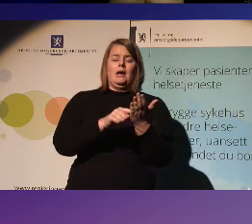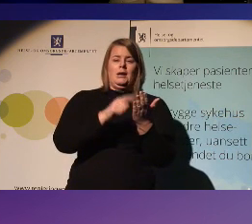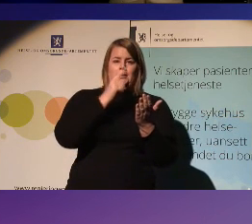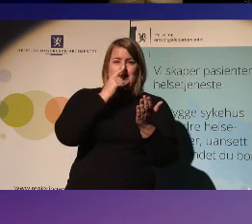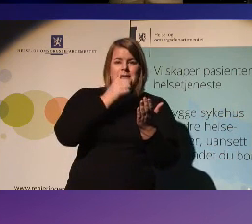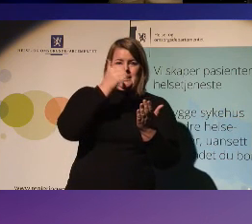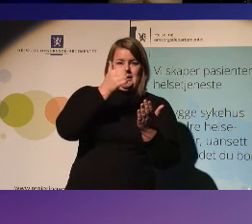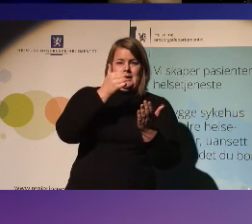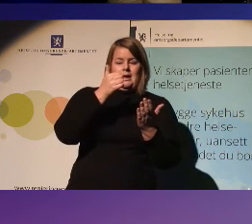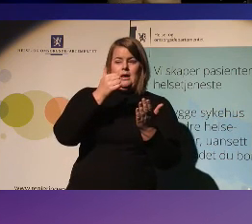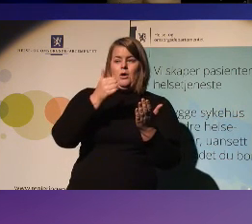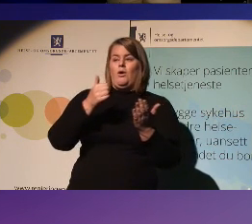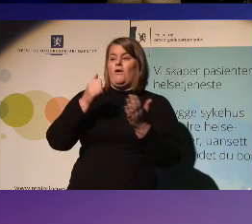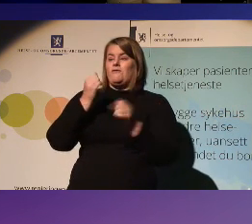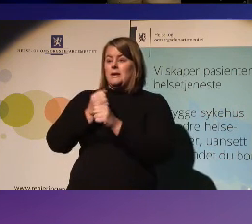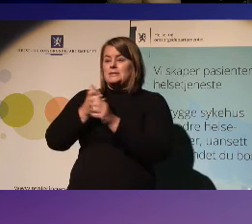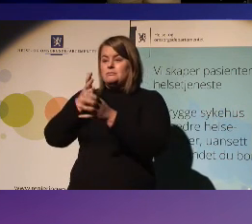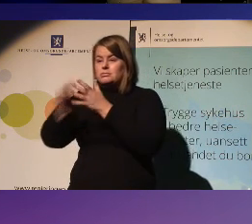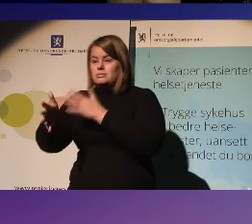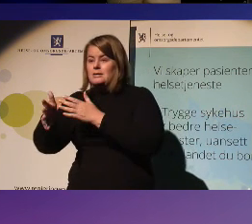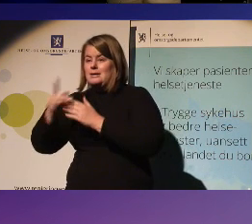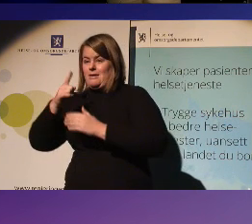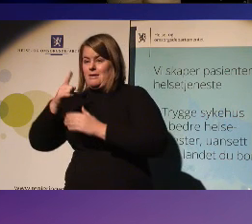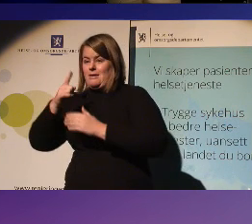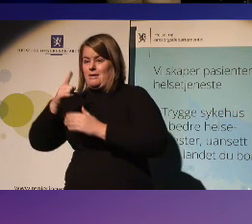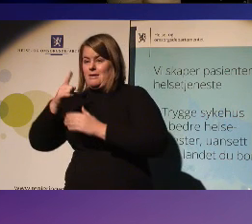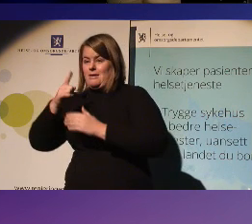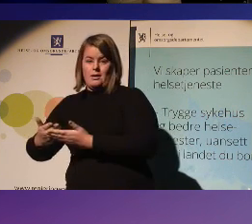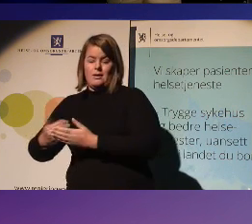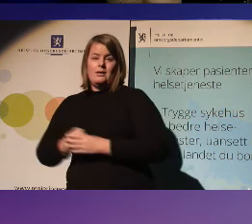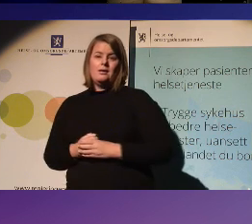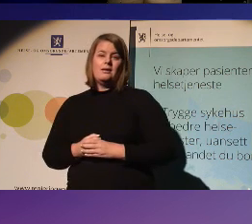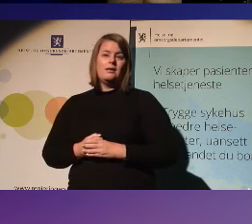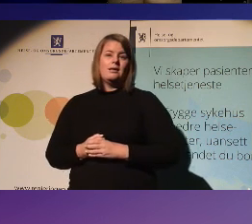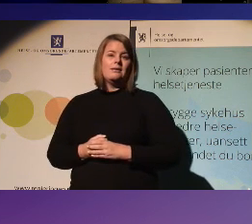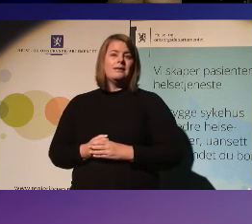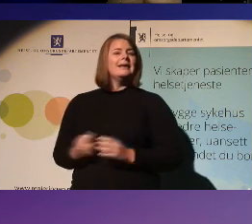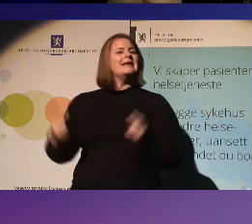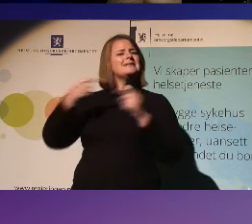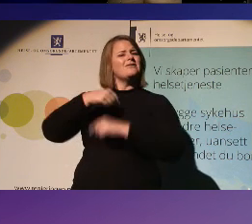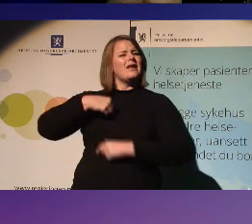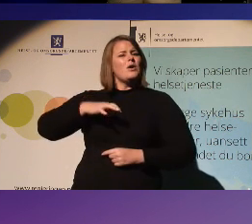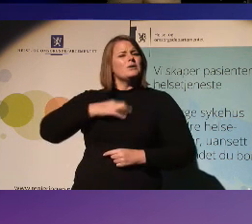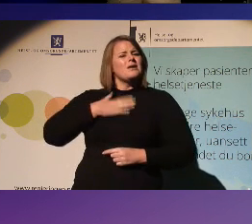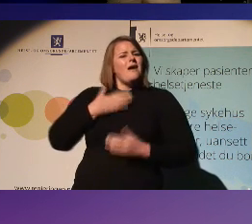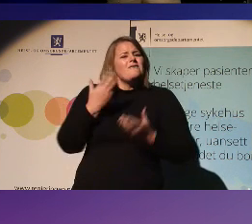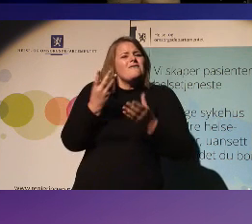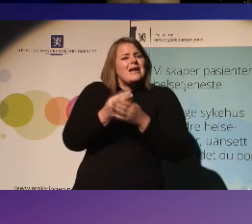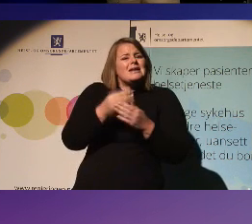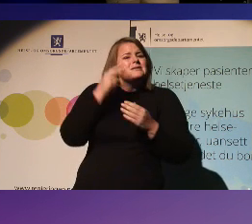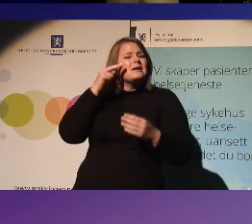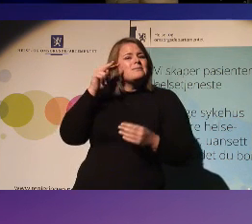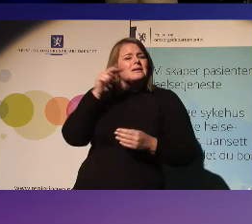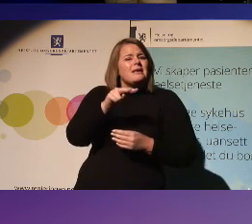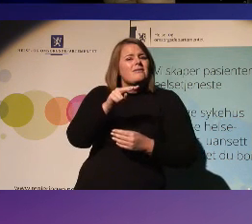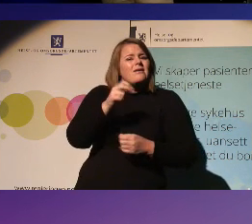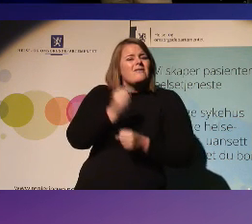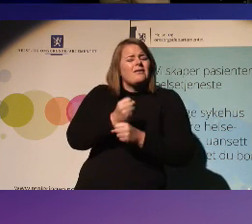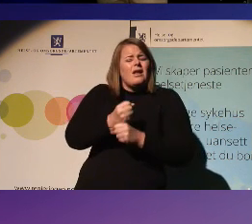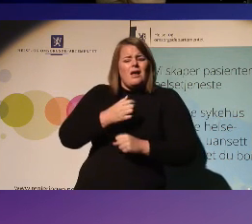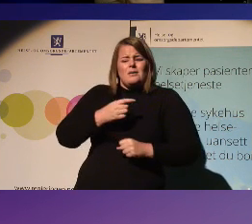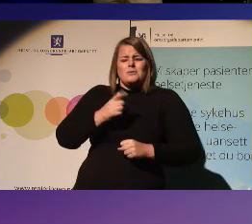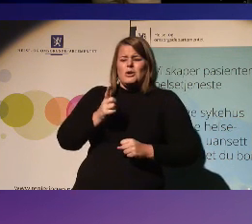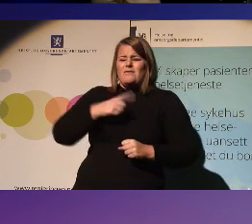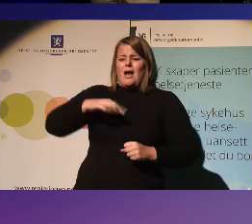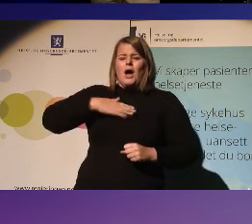vårt. Men jeg synes at vi skulle få et mer felles perspektiv på det, det at i hvert fall kunnskapsgrunnlaget som ligger så